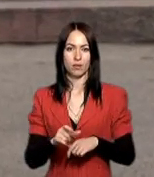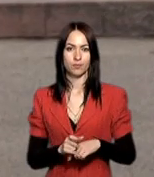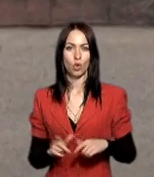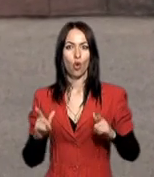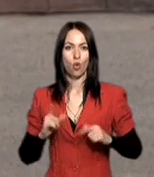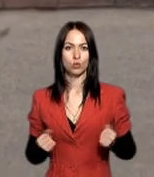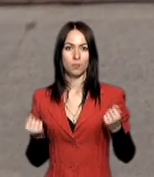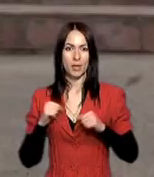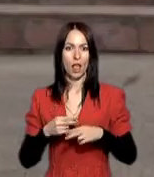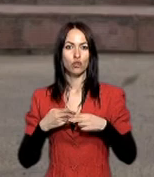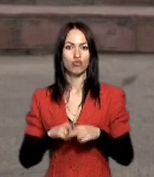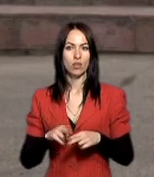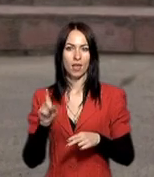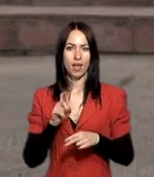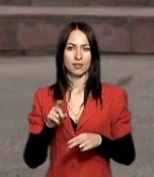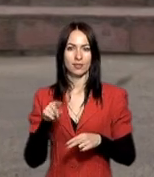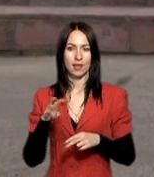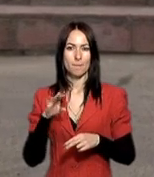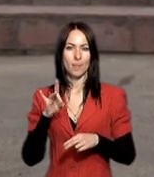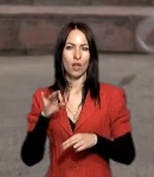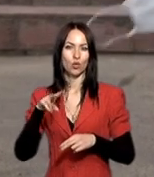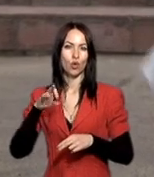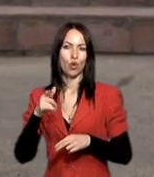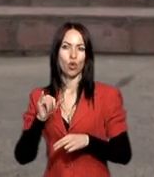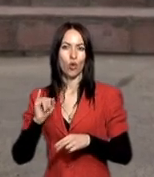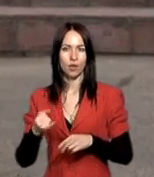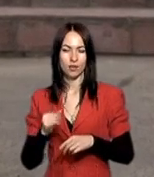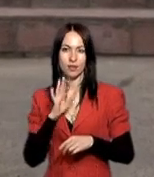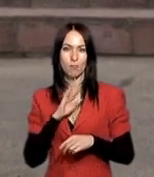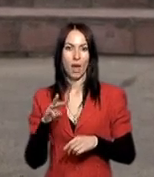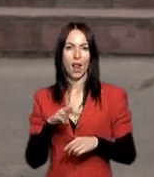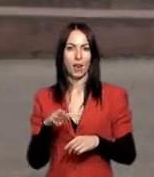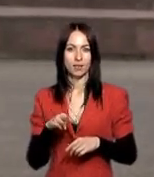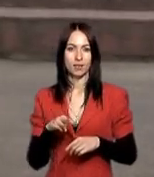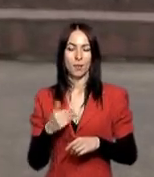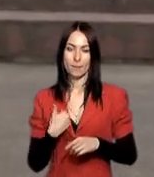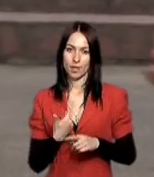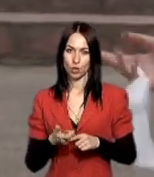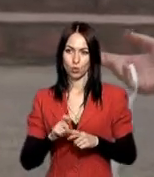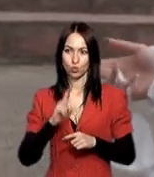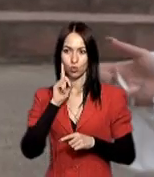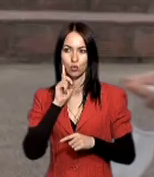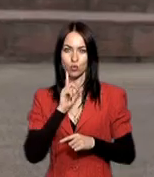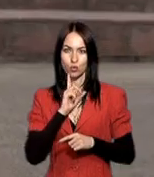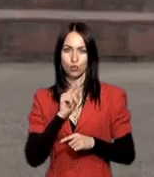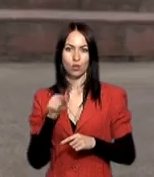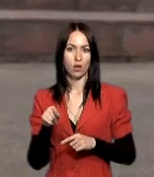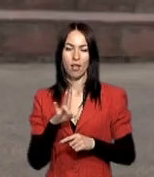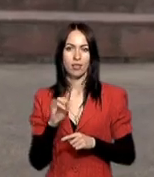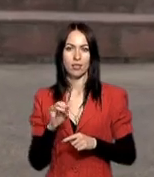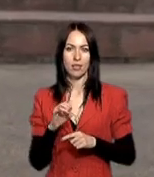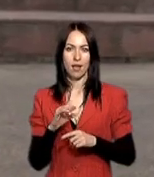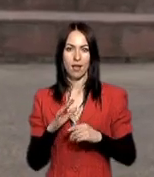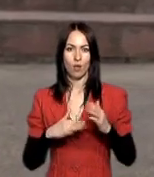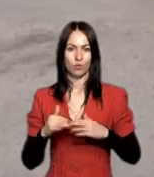Костюми міряє інженерка з метрології Маргарита Третяк. Мені дуже удобно. Мені дуже зручно, воно не сковує мої